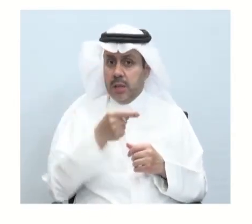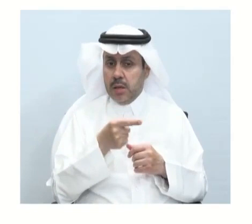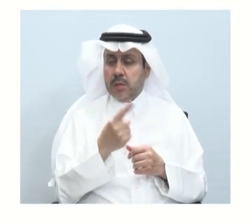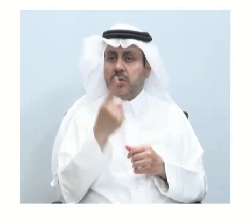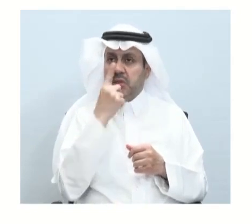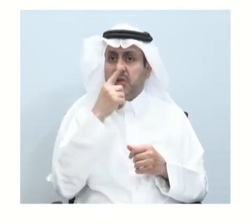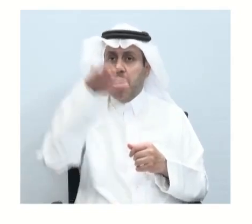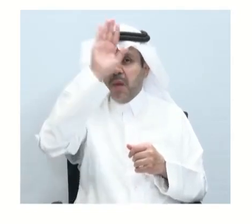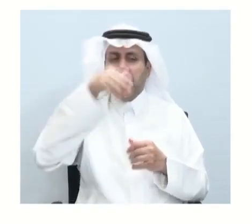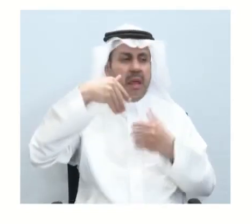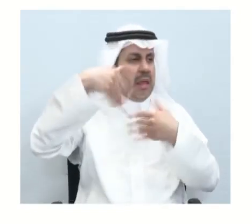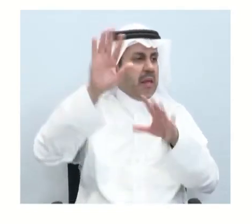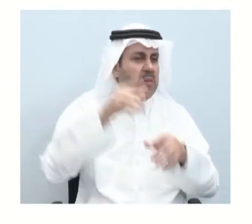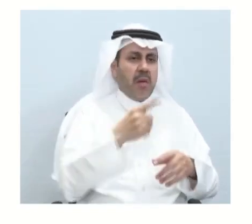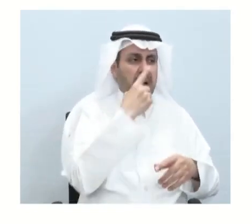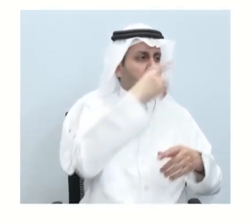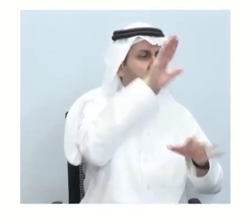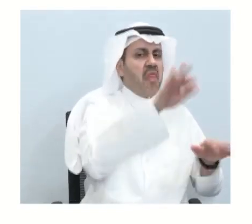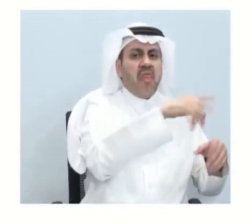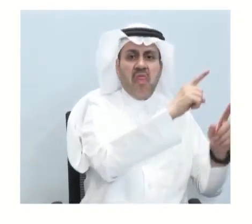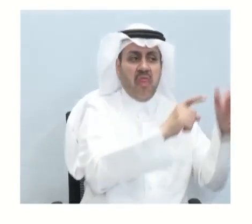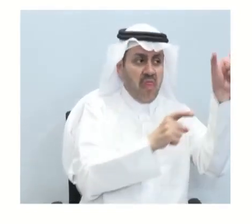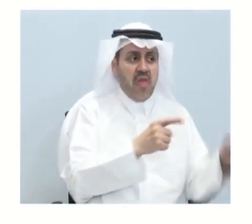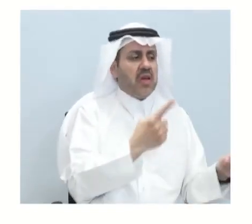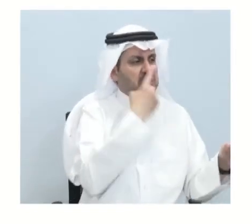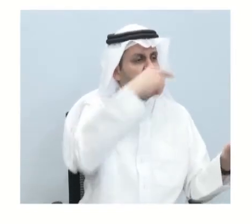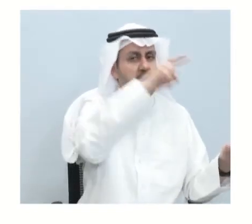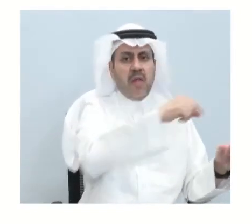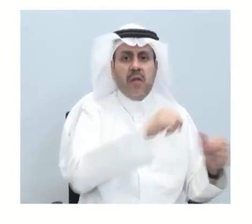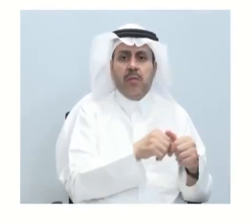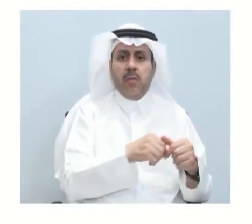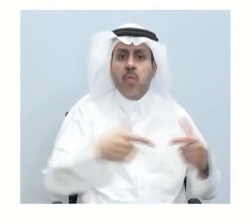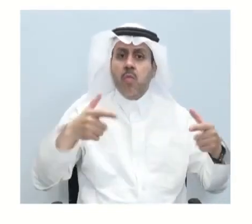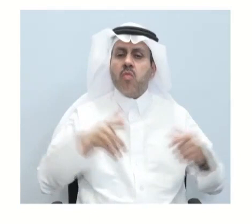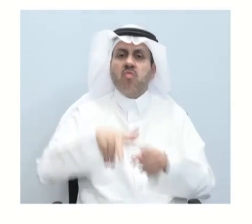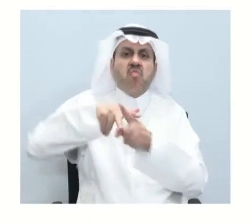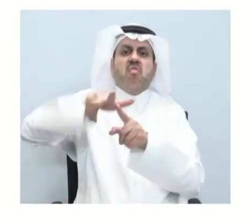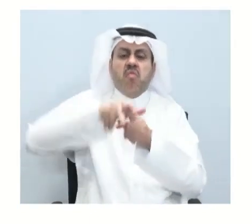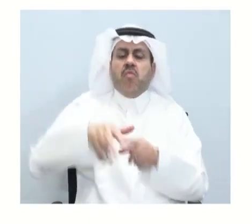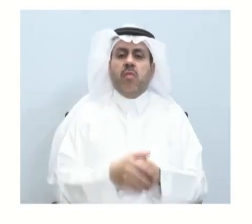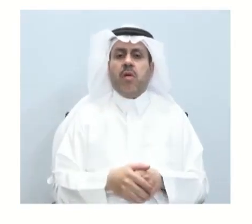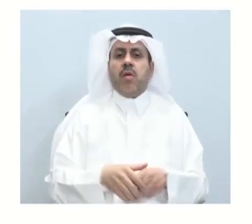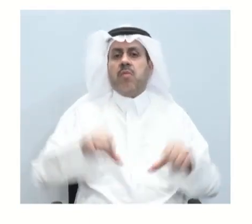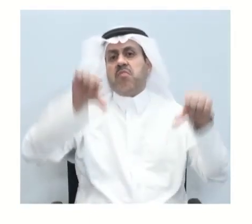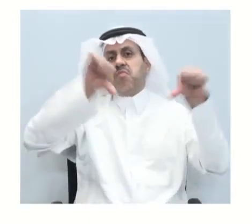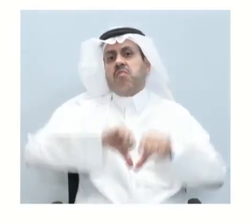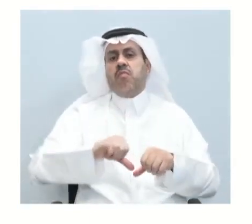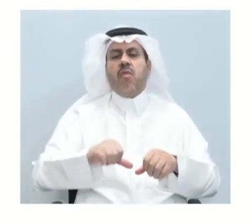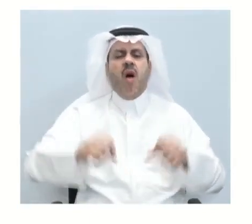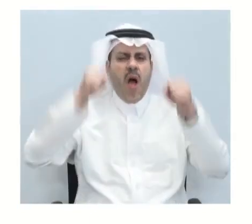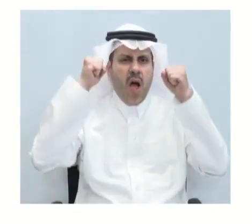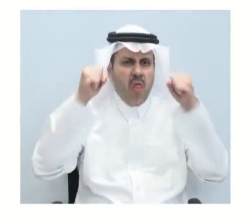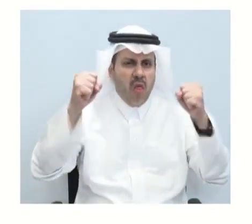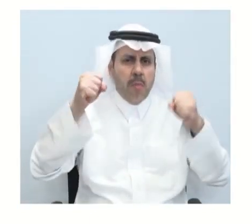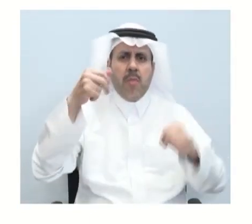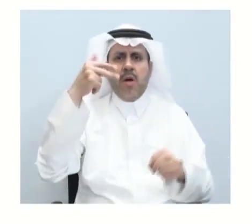ورسوله ثم ينصب لهم وله القتال وهذا من الخطوره العظيمه التي تبين هذا الامر من كلام ابن